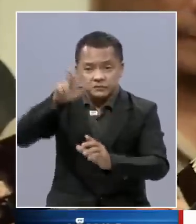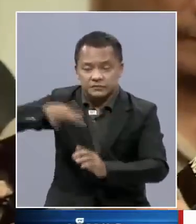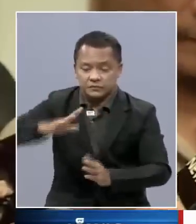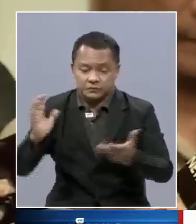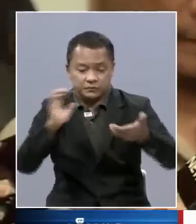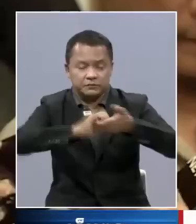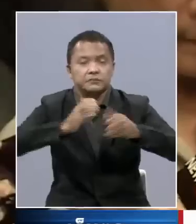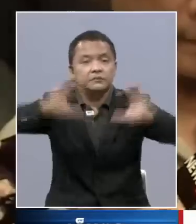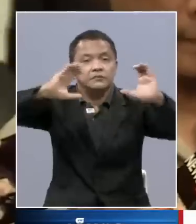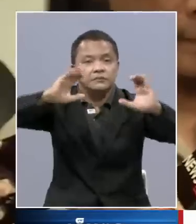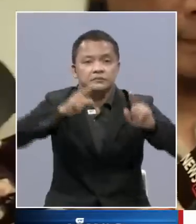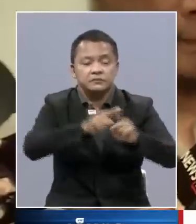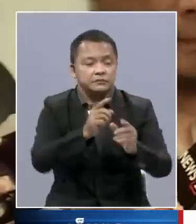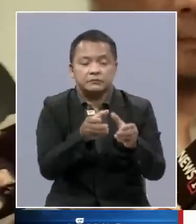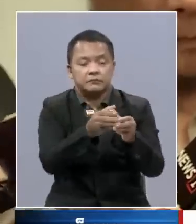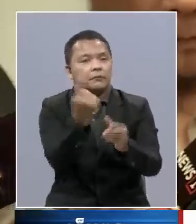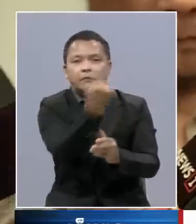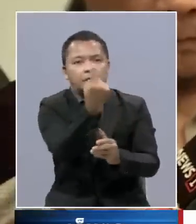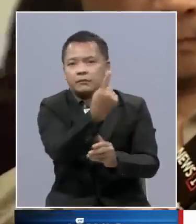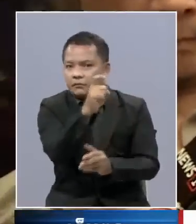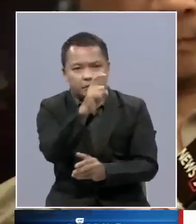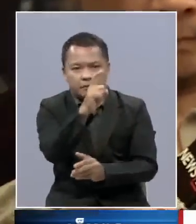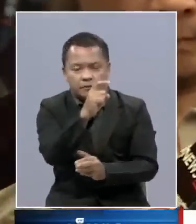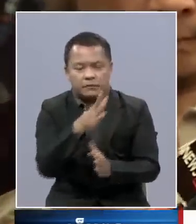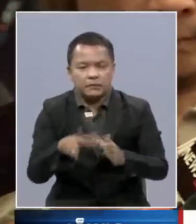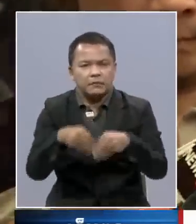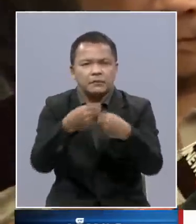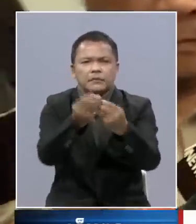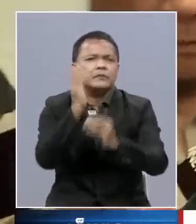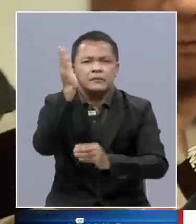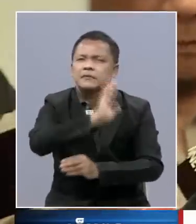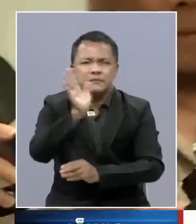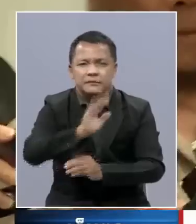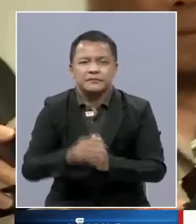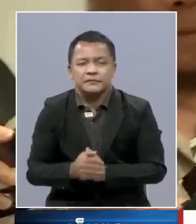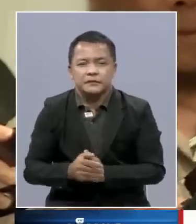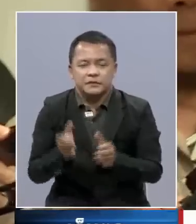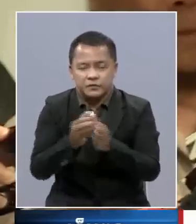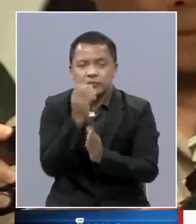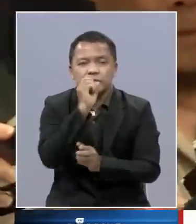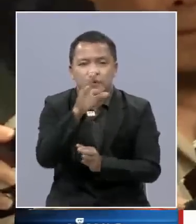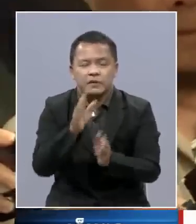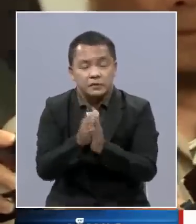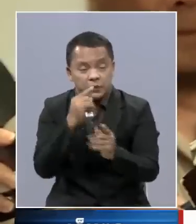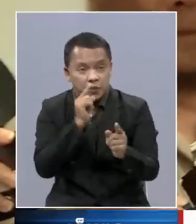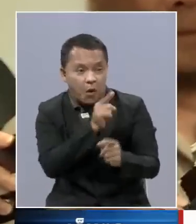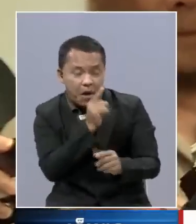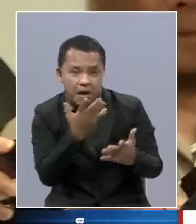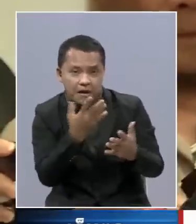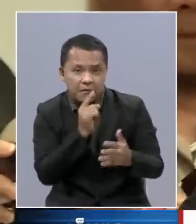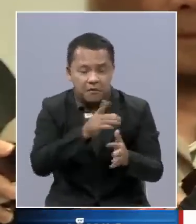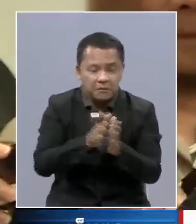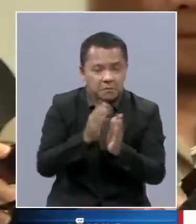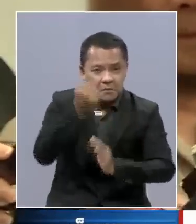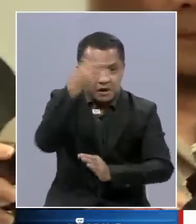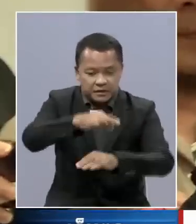ไม่ร่วมจัดตั้งรัฐบาลคุณเดินไปไม่ได้อยู่ดีผมไม่อยากให้เกิดภาพนี้ขึ้นครับ นี่หลายคนบอกว่าเอ๊ะเป็นการขู่เลยหรือเปล่าว่าถ้า